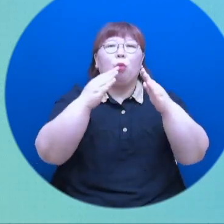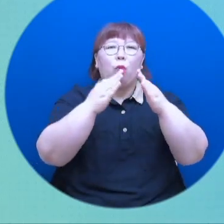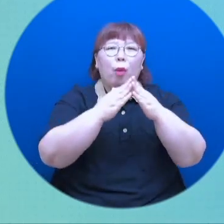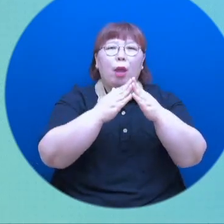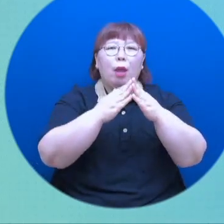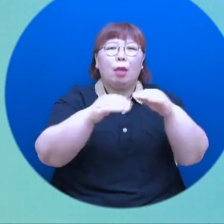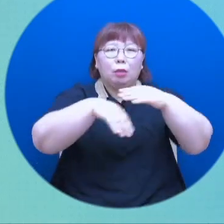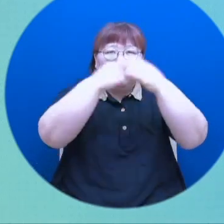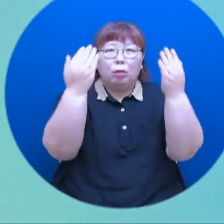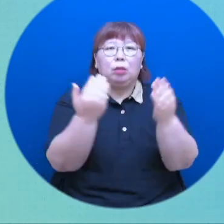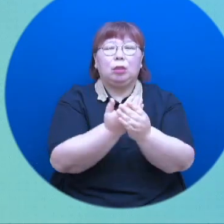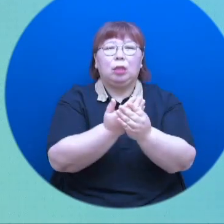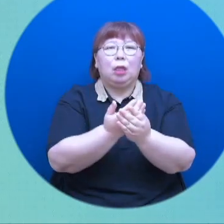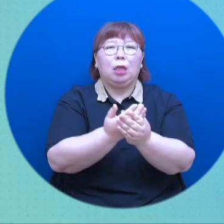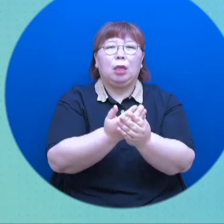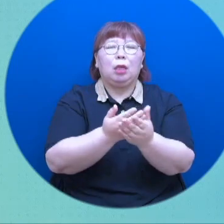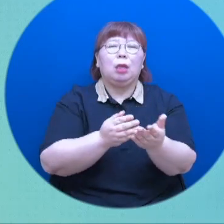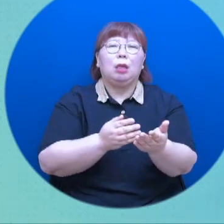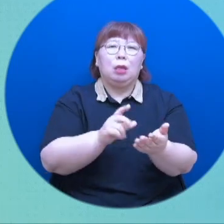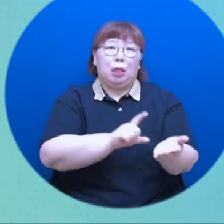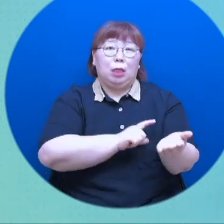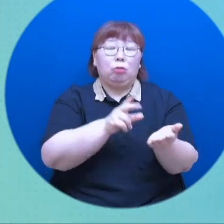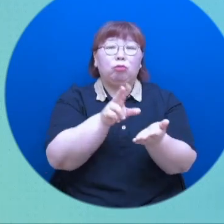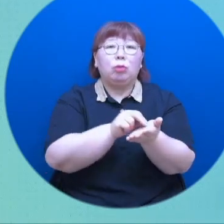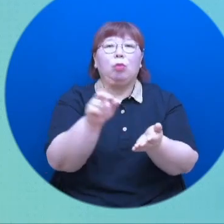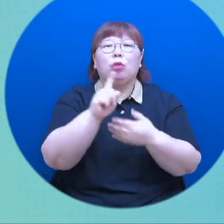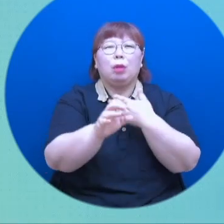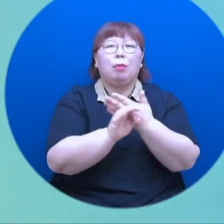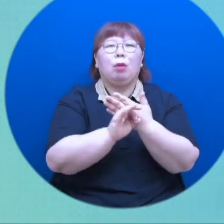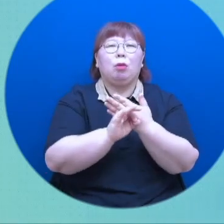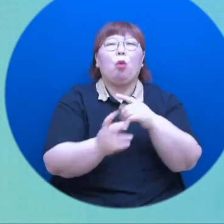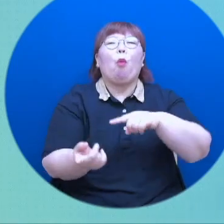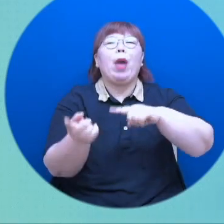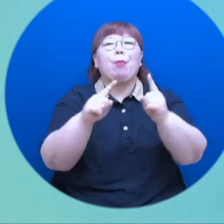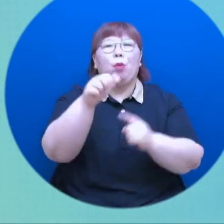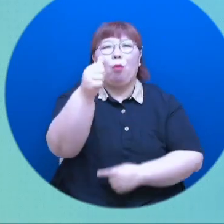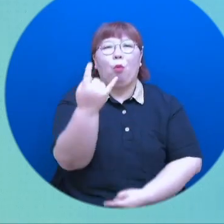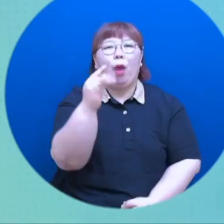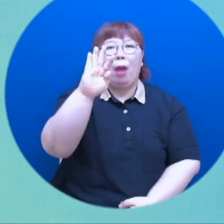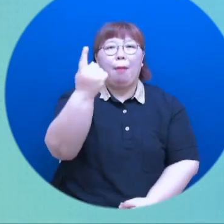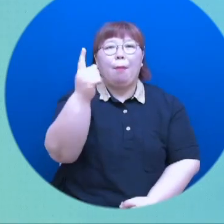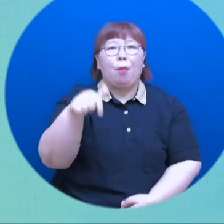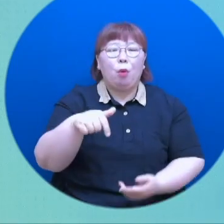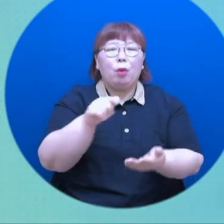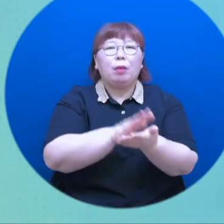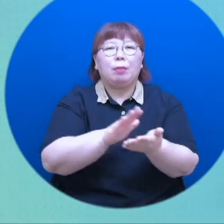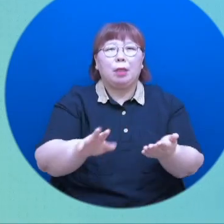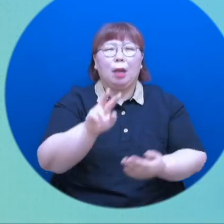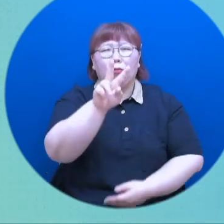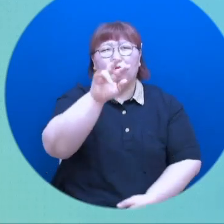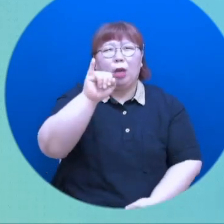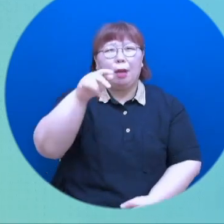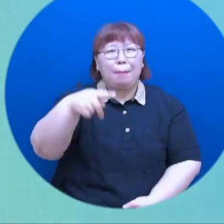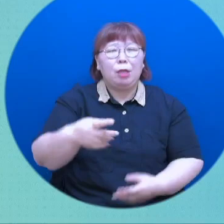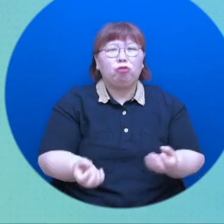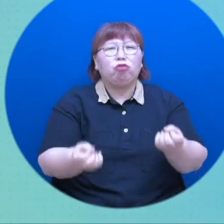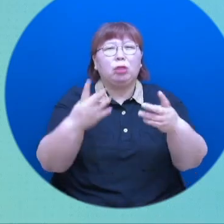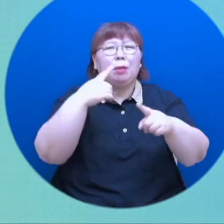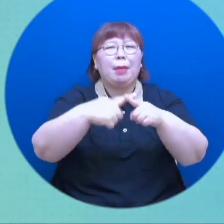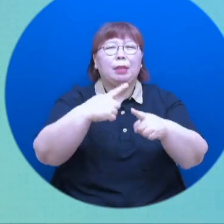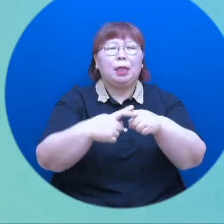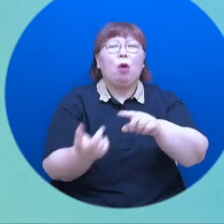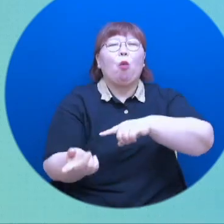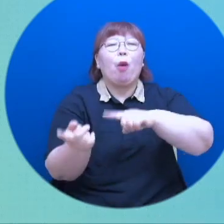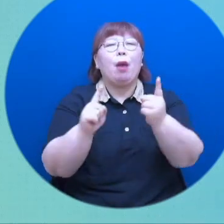주제가 회복이잖아요. 그리하여 이번에도 VIP 축제의 회복의 정원이 주제잖아요. 오늘